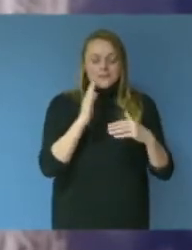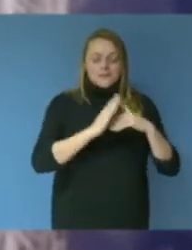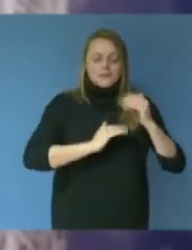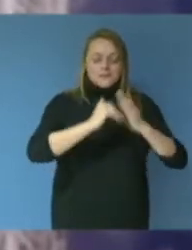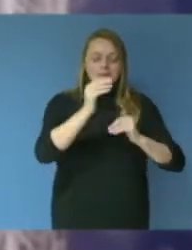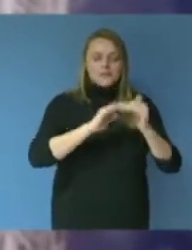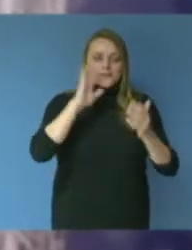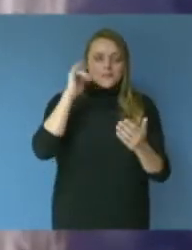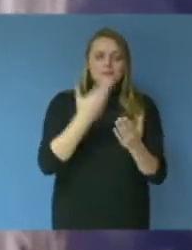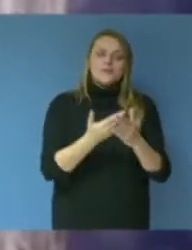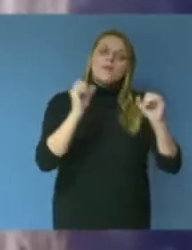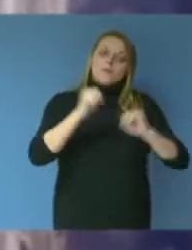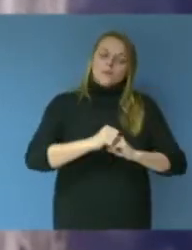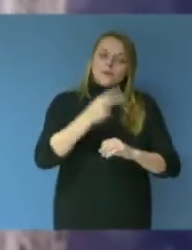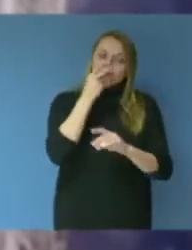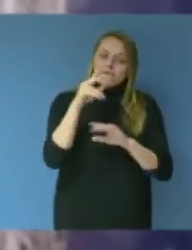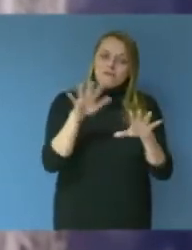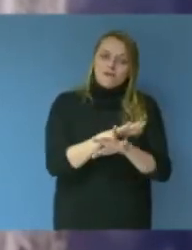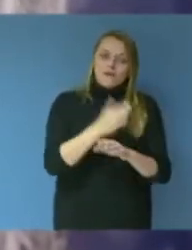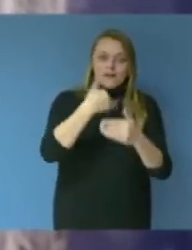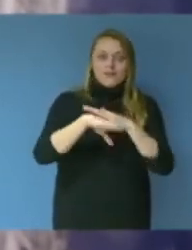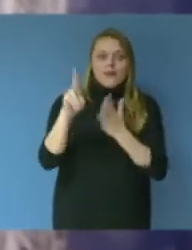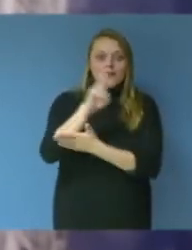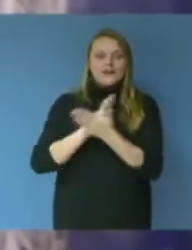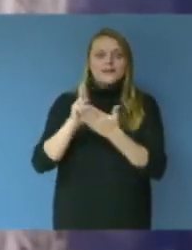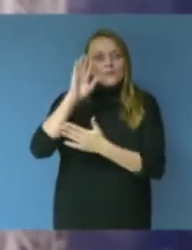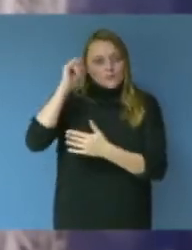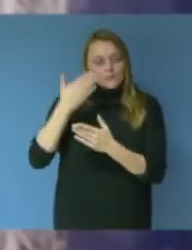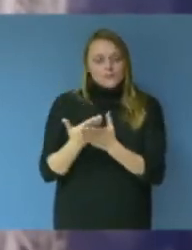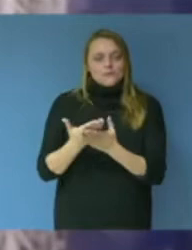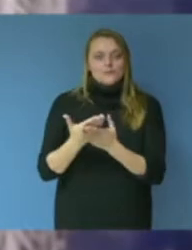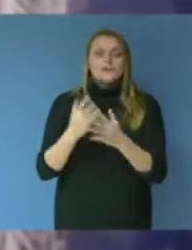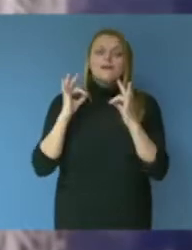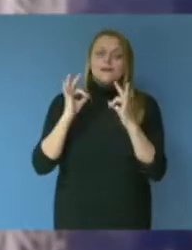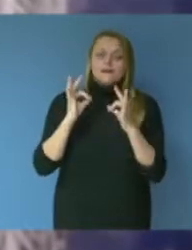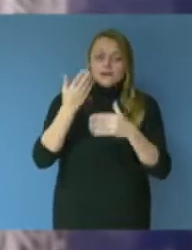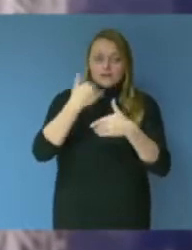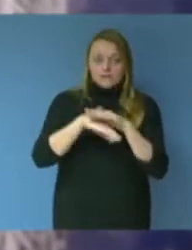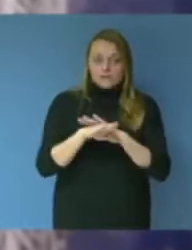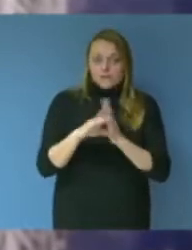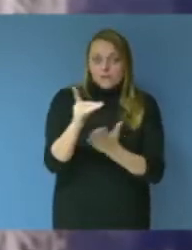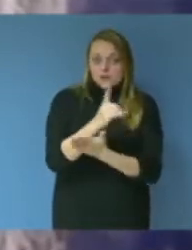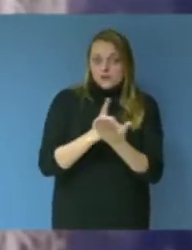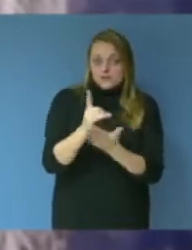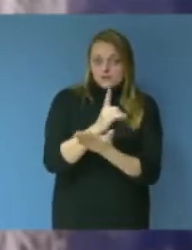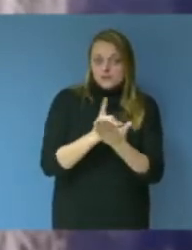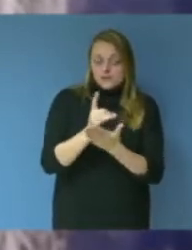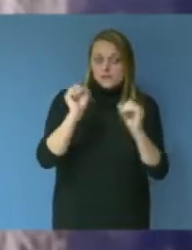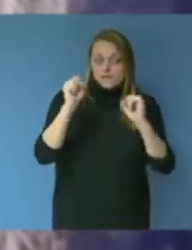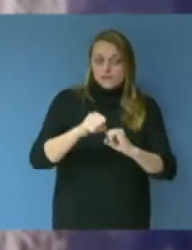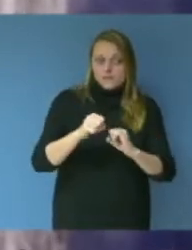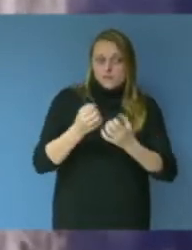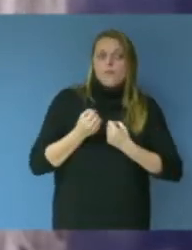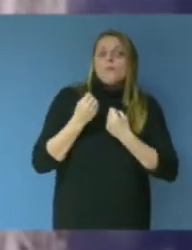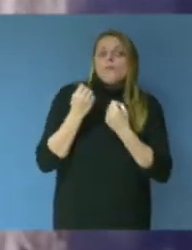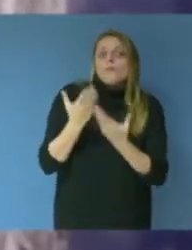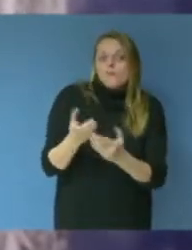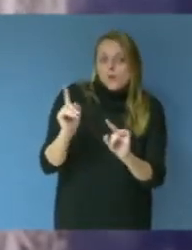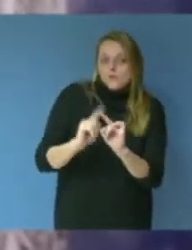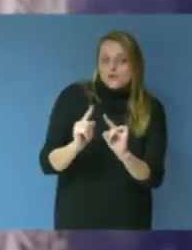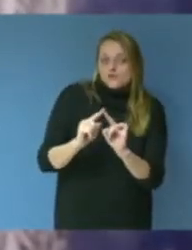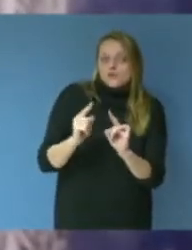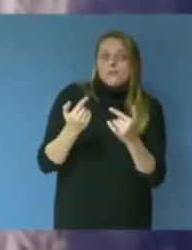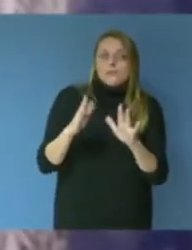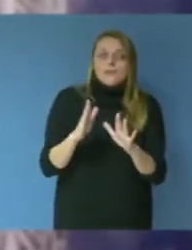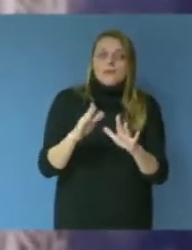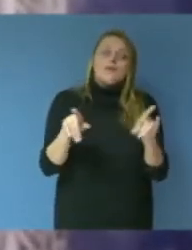Ces réserves étant posées sur les questions de région et de département, je proposerai éventuellement un amendement qui sera évidemment rejeté de participation du Grand Reims au terme